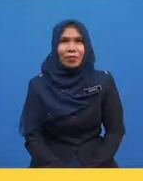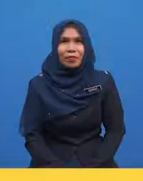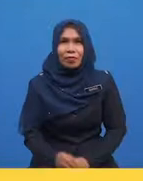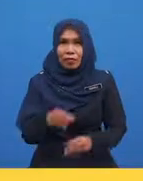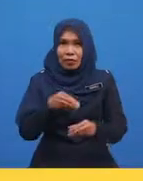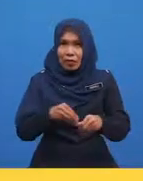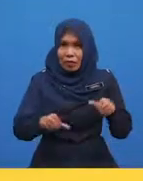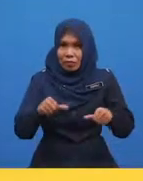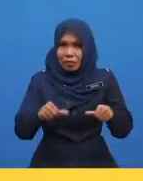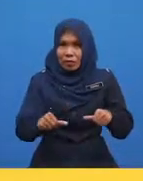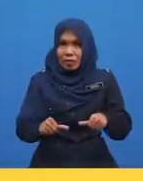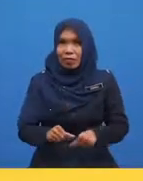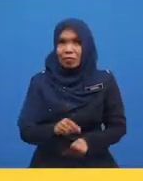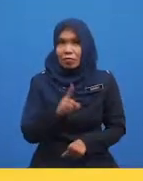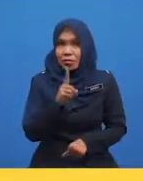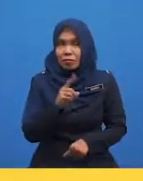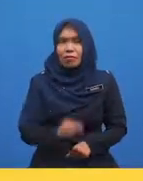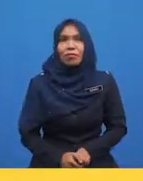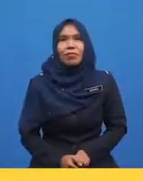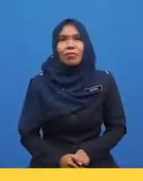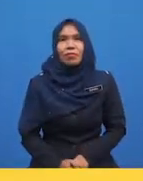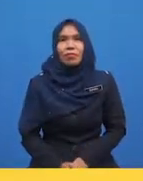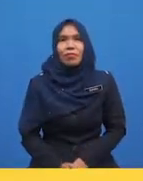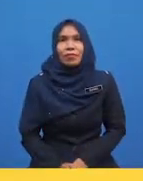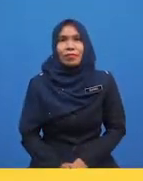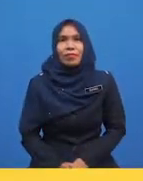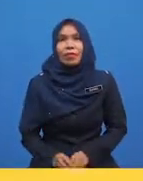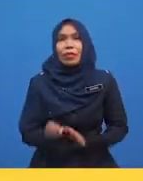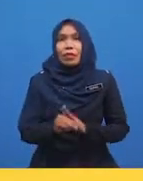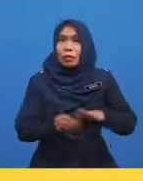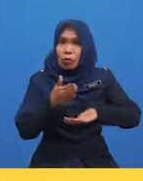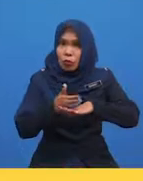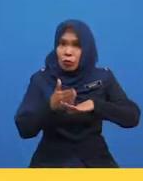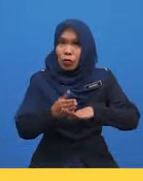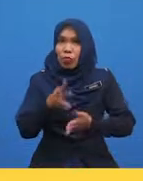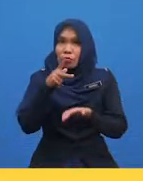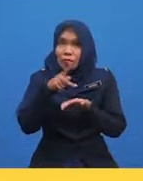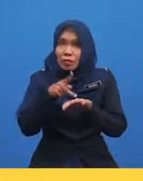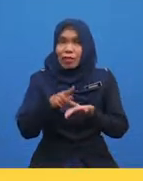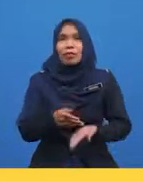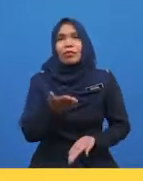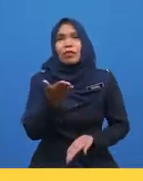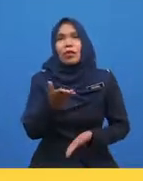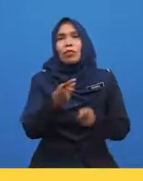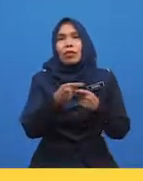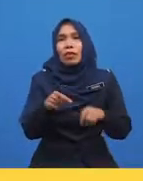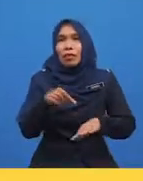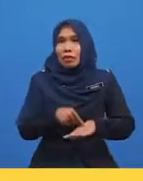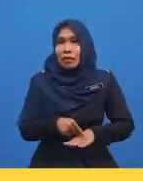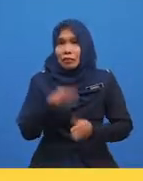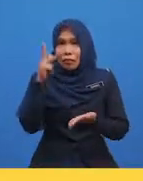Dalam aktiviti pertama tadi, iaitu memotong kek, kamu telah